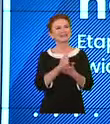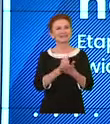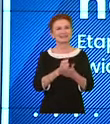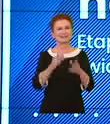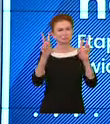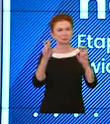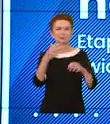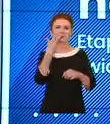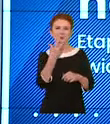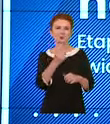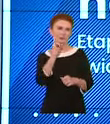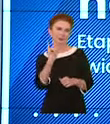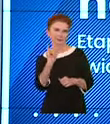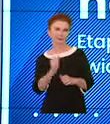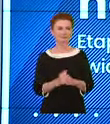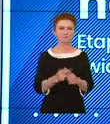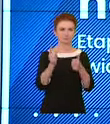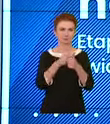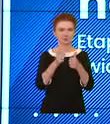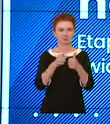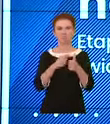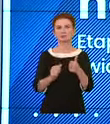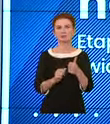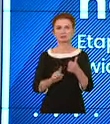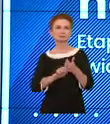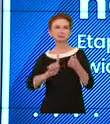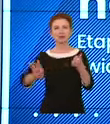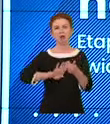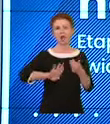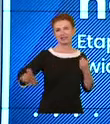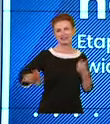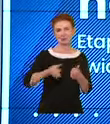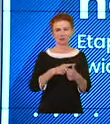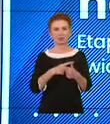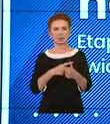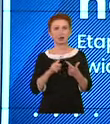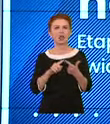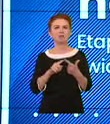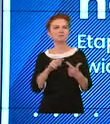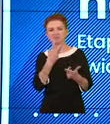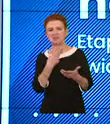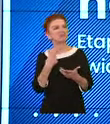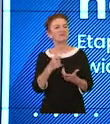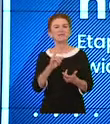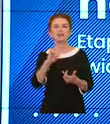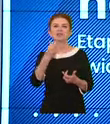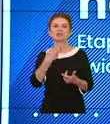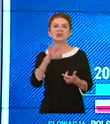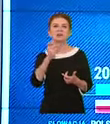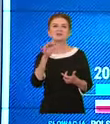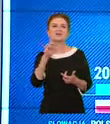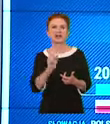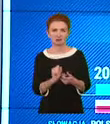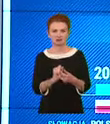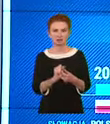to izolacja, identyfikacja i informatyzacja. Izolacja to doskonale wiemy.